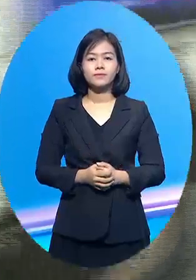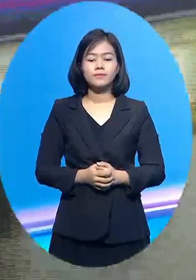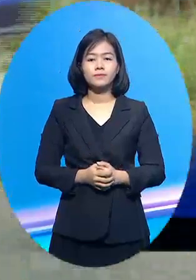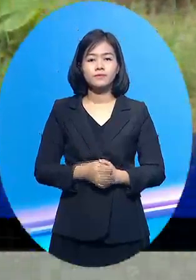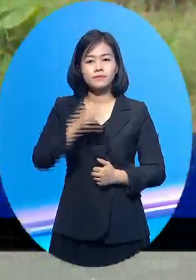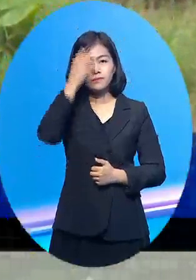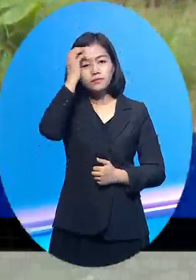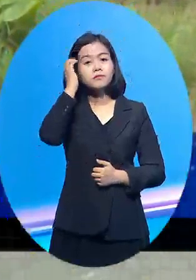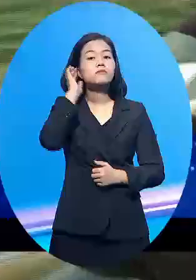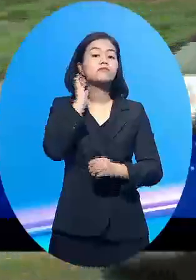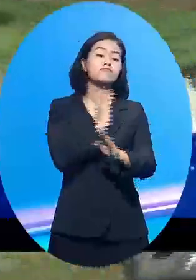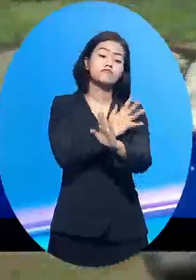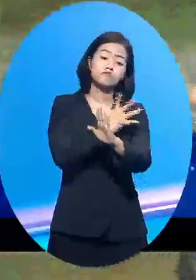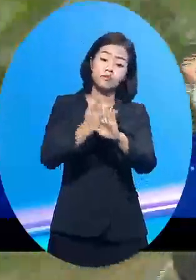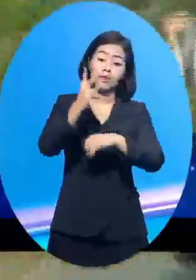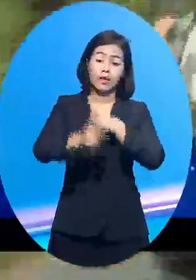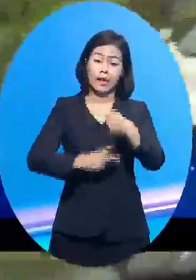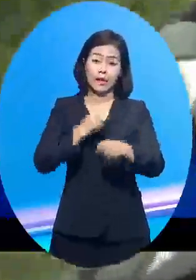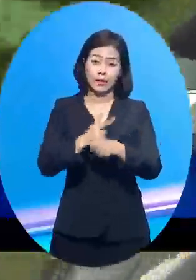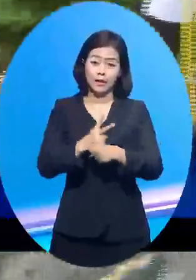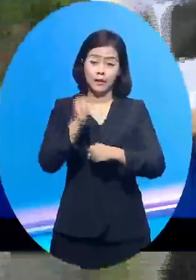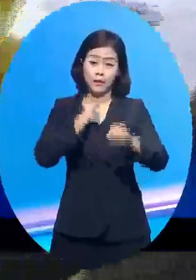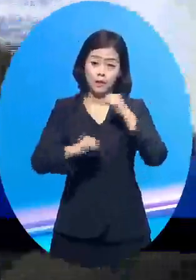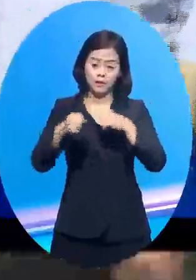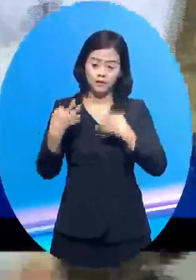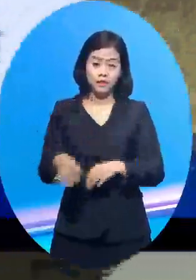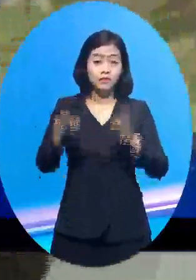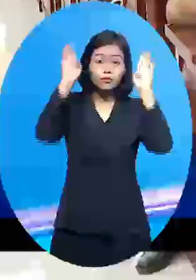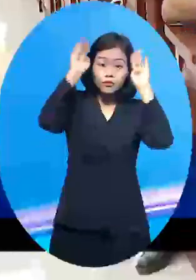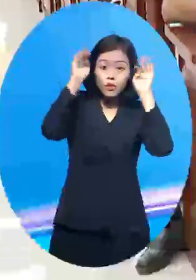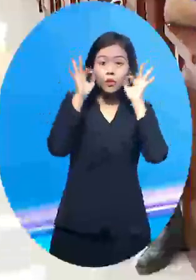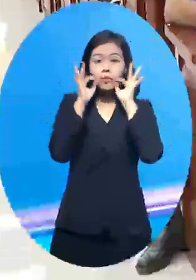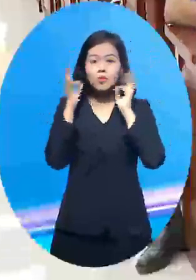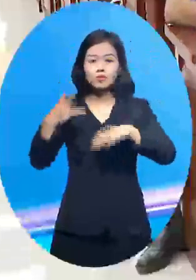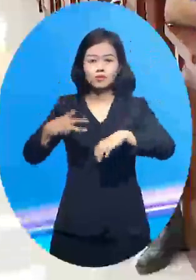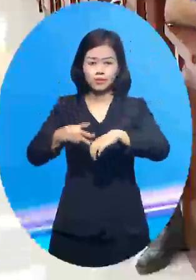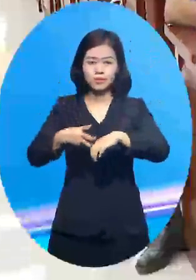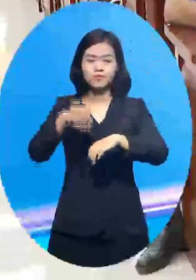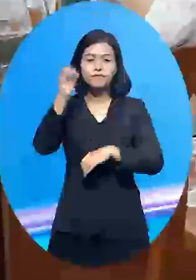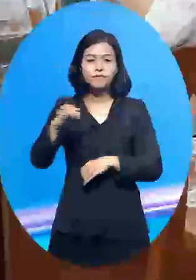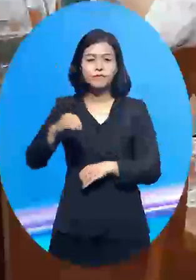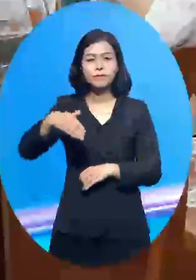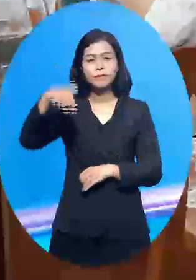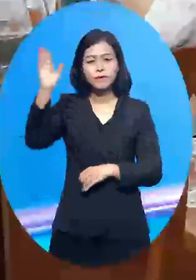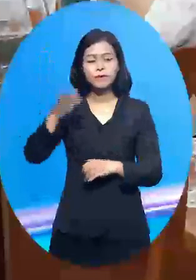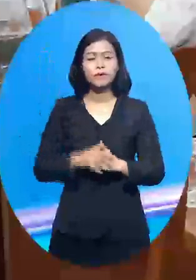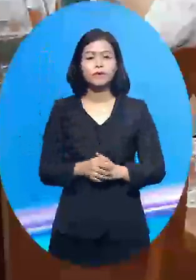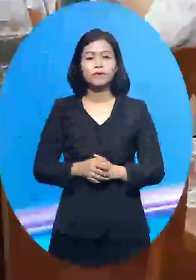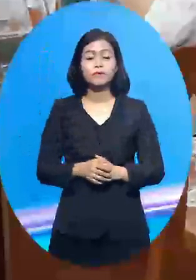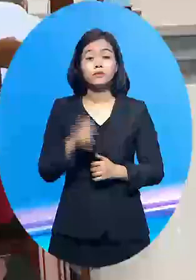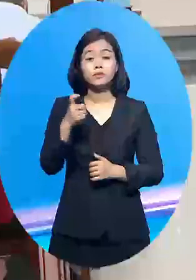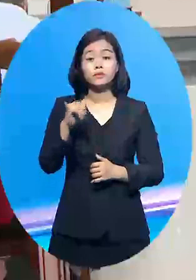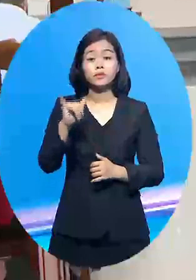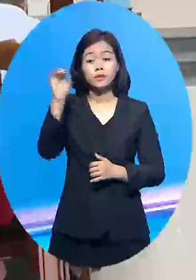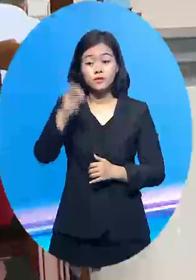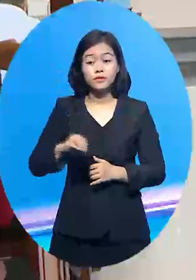Trong 2 năm thực hiện chiến dịch, tỷ lệ chó và mèo được tiêm phòng đều ở mức cao, 90% tổng đàn năm 2021 và 96%